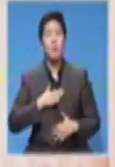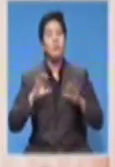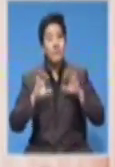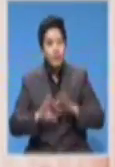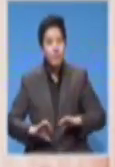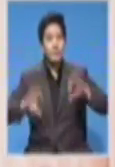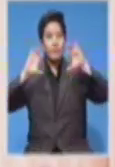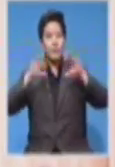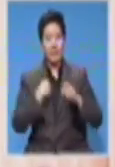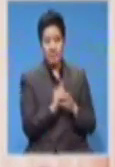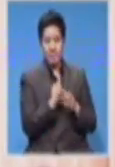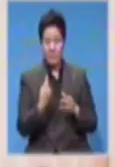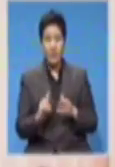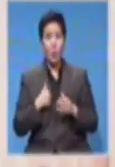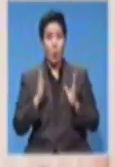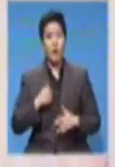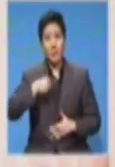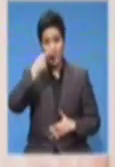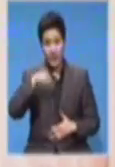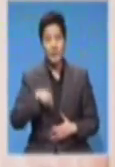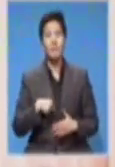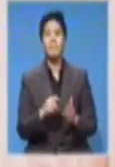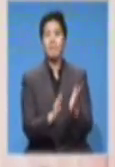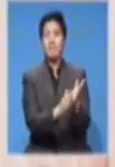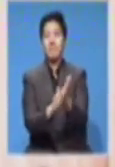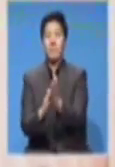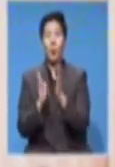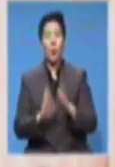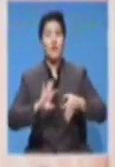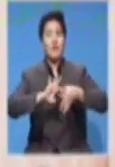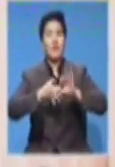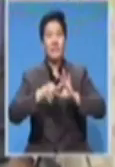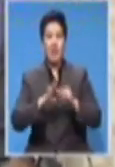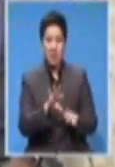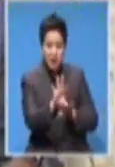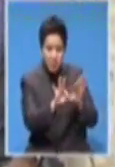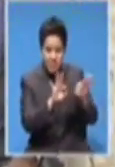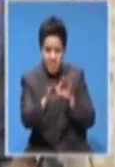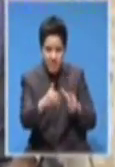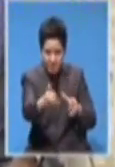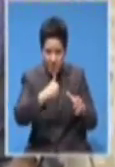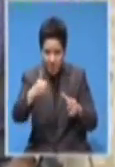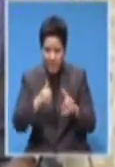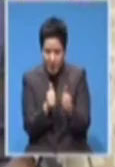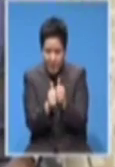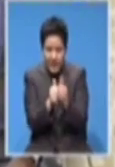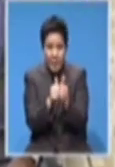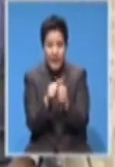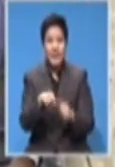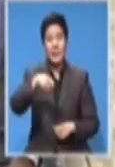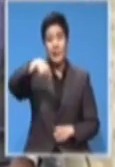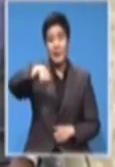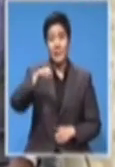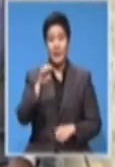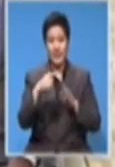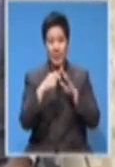ลได้พี่น้องประชาชนชาวไทยทุกคนนะครับขอแสดงความดีแล้วก็ชื่นชมนักกีฬาที่รับการคัดเลือกให้เข้าร่วมในการแข่งขันกีฬาซีเกมครั้งนี้